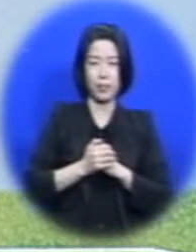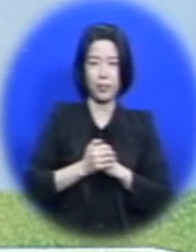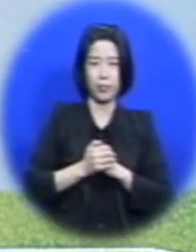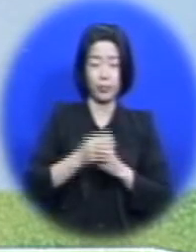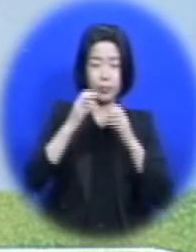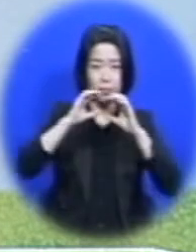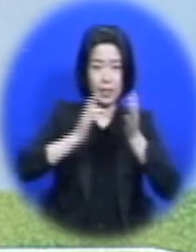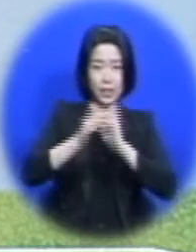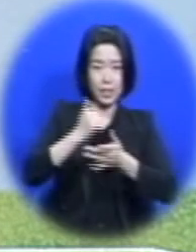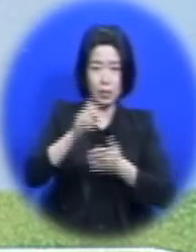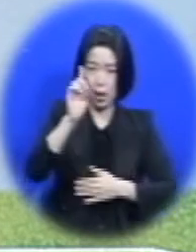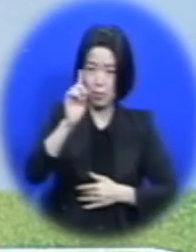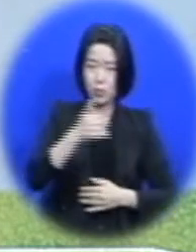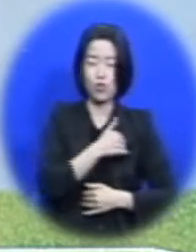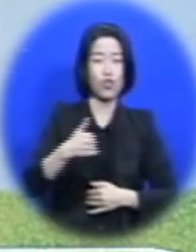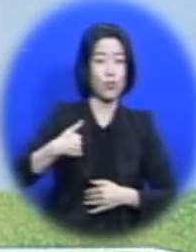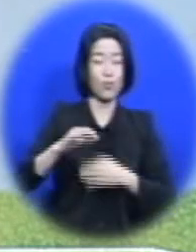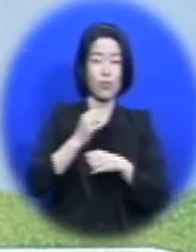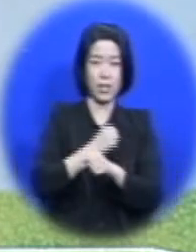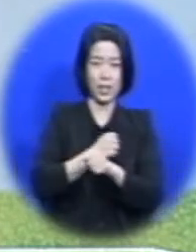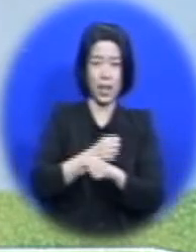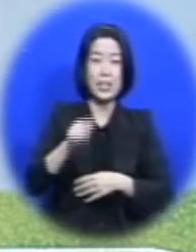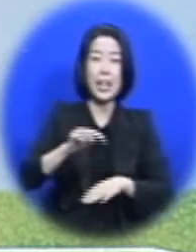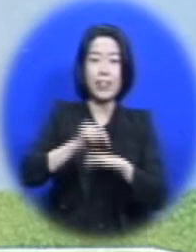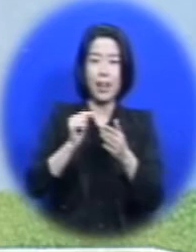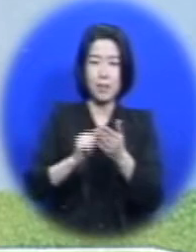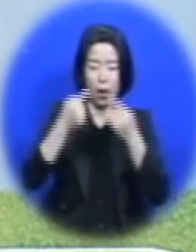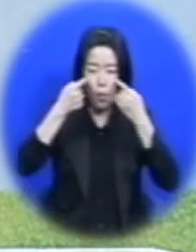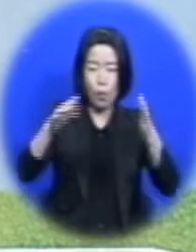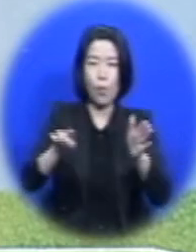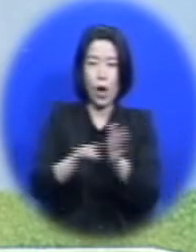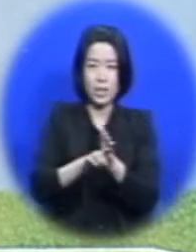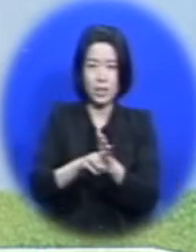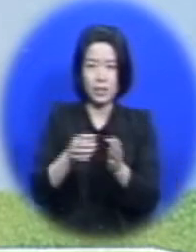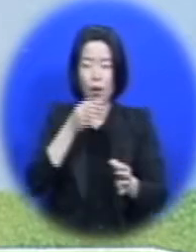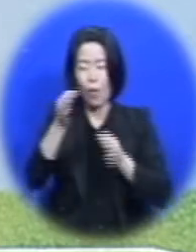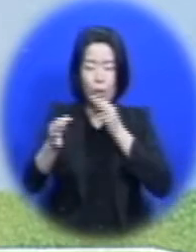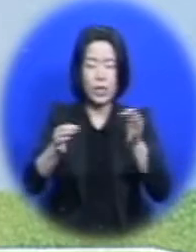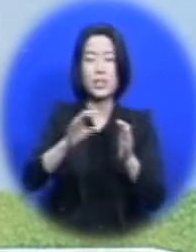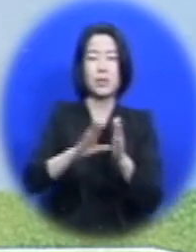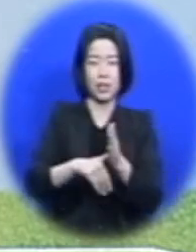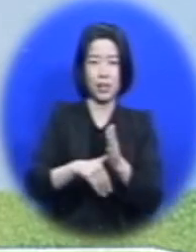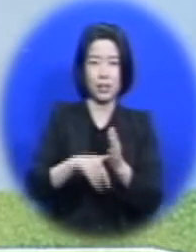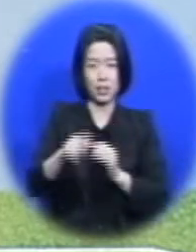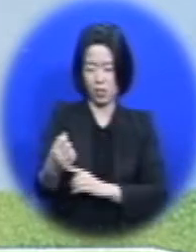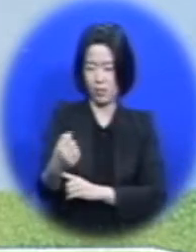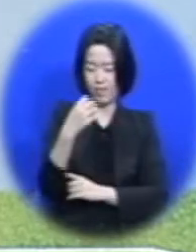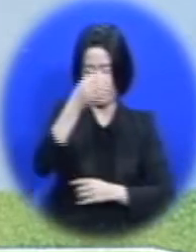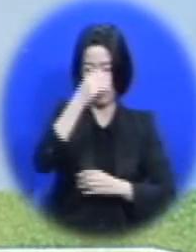예수님 한 분이면 충분하다 그게 내 마음의 확신 해서 부터 나오는 외침 일때는 이건 능력인